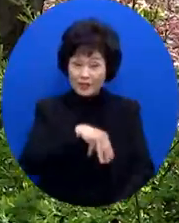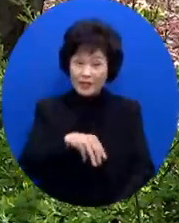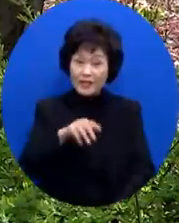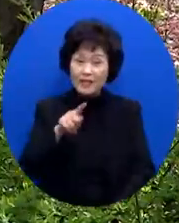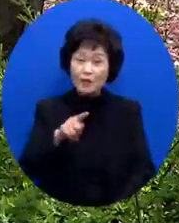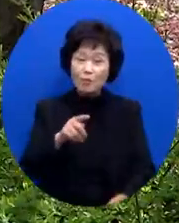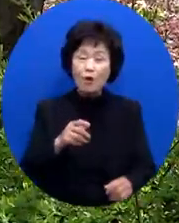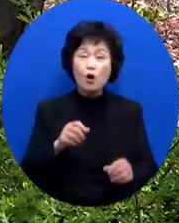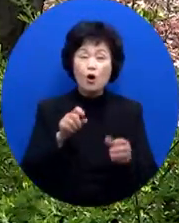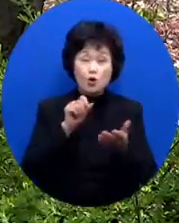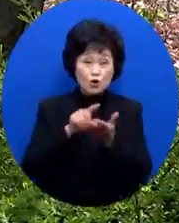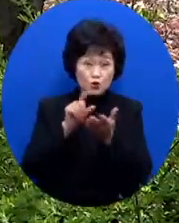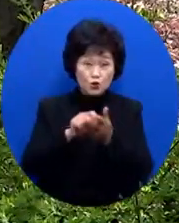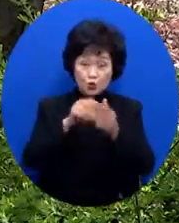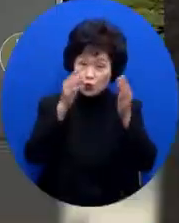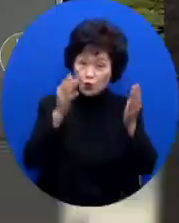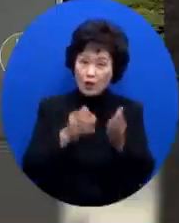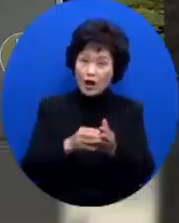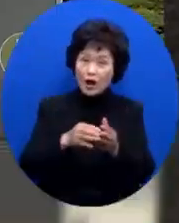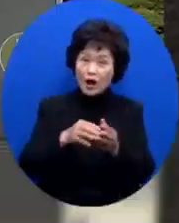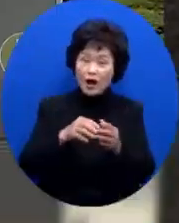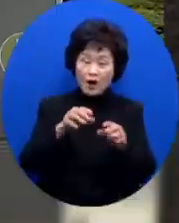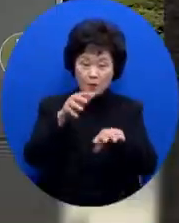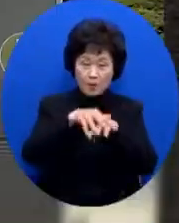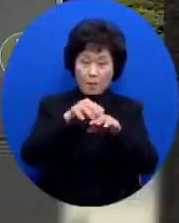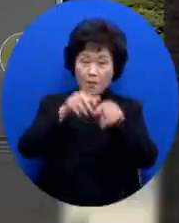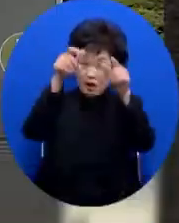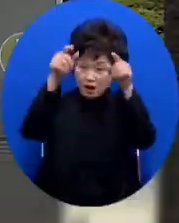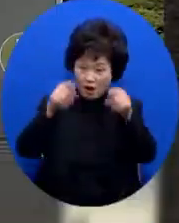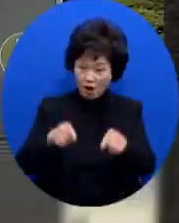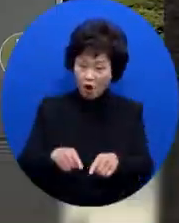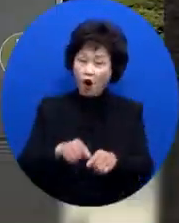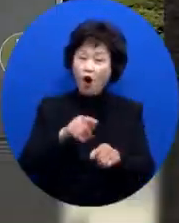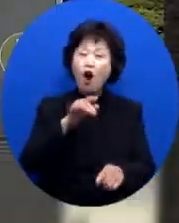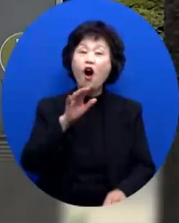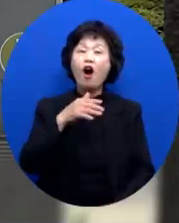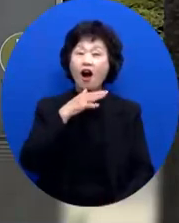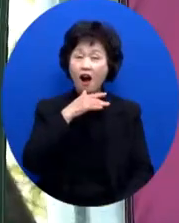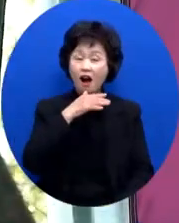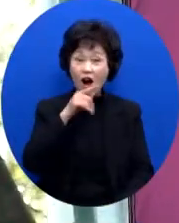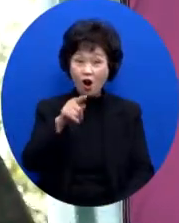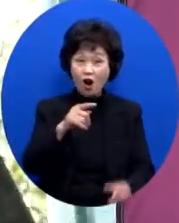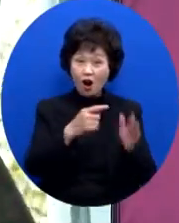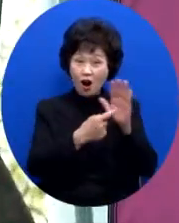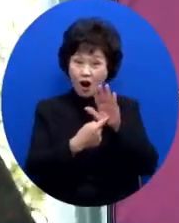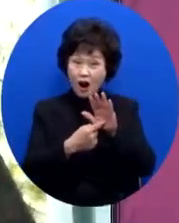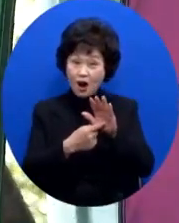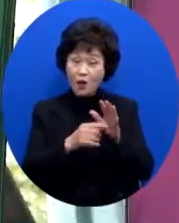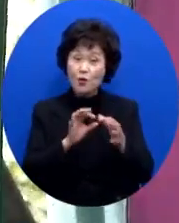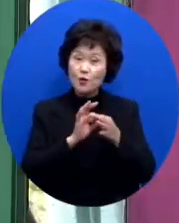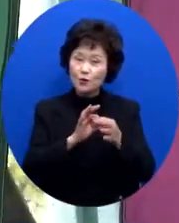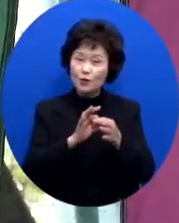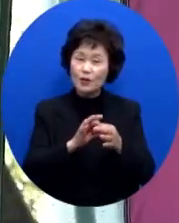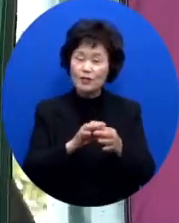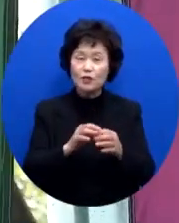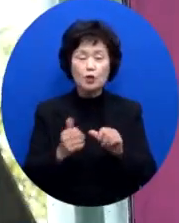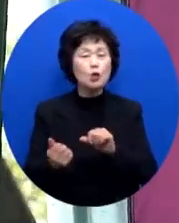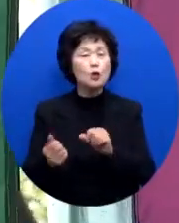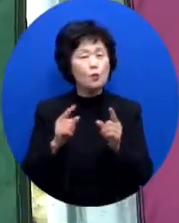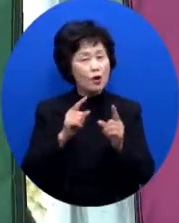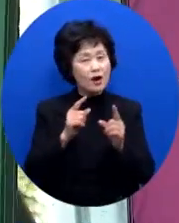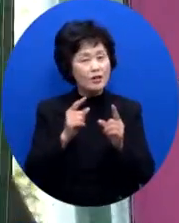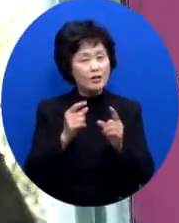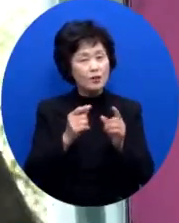보고, 아, 이왕이면 부활절 행사도 저렇게 배너를 통해서 한번 홍보하면 좋겠다 그런 생각을 하게